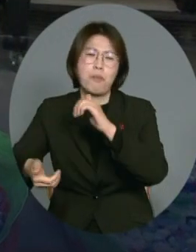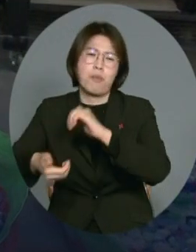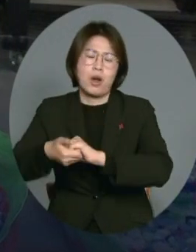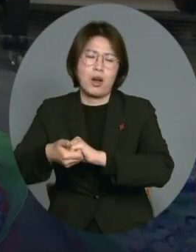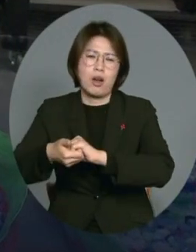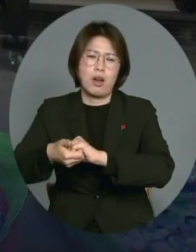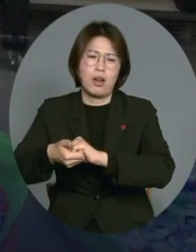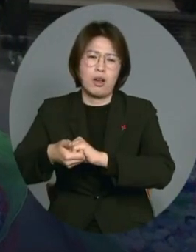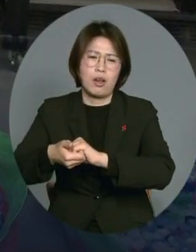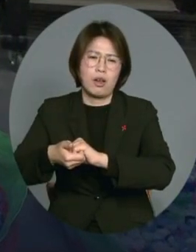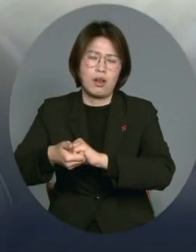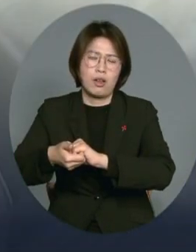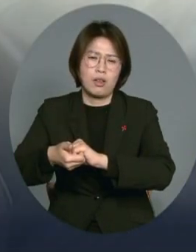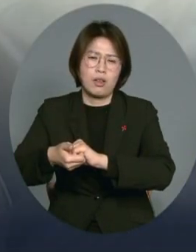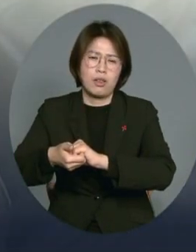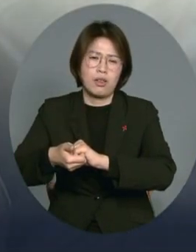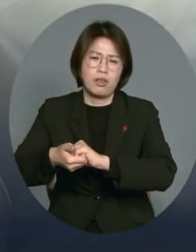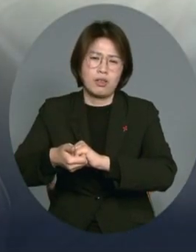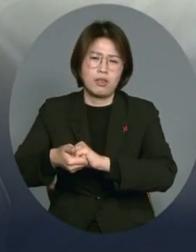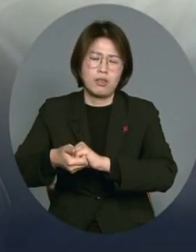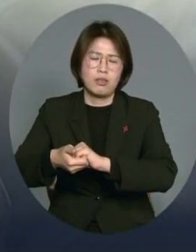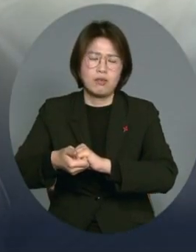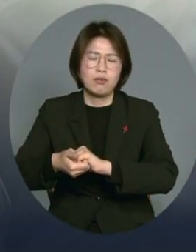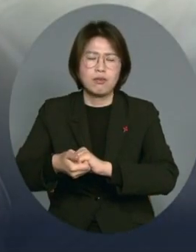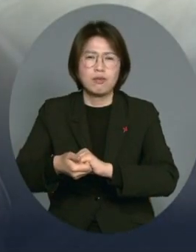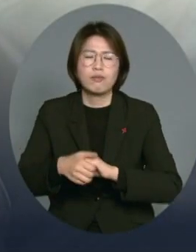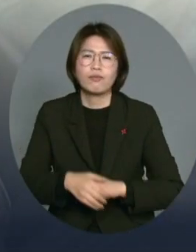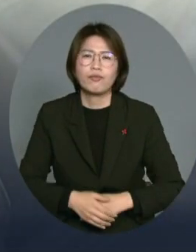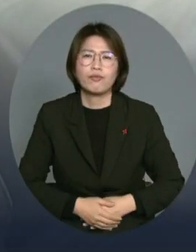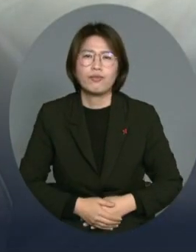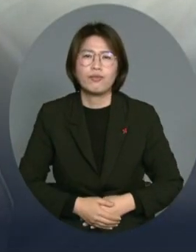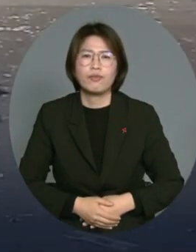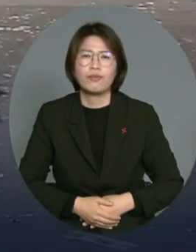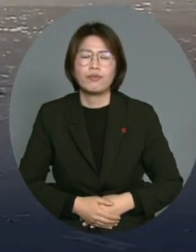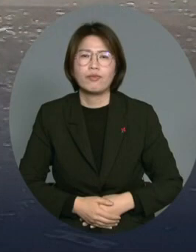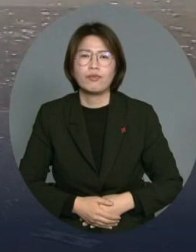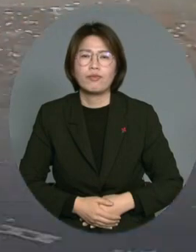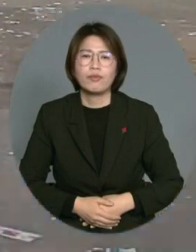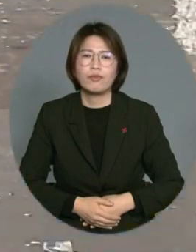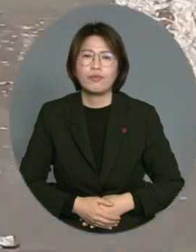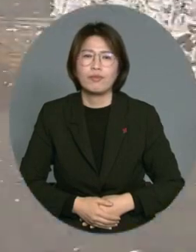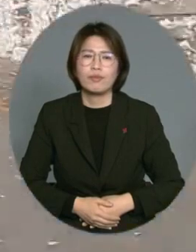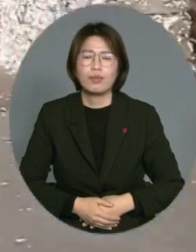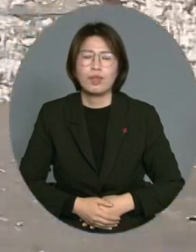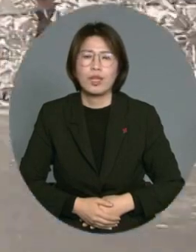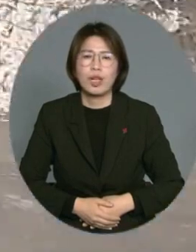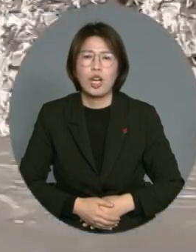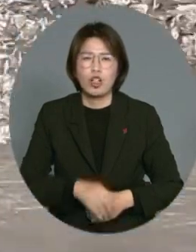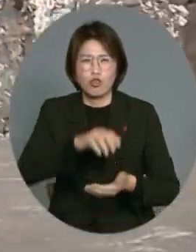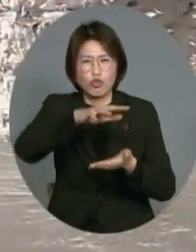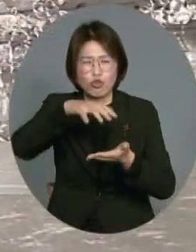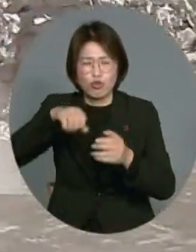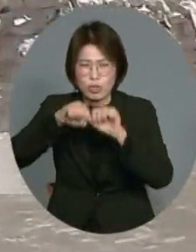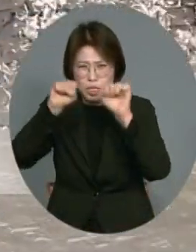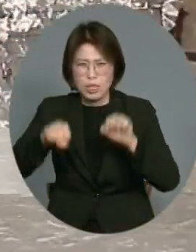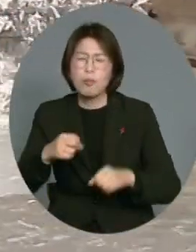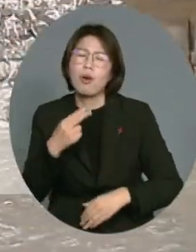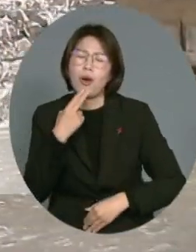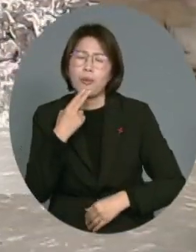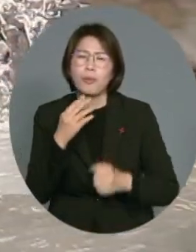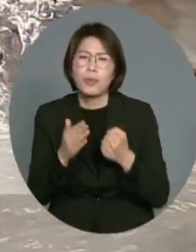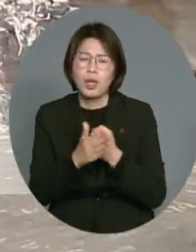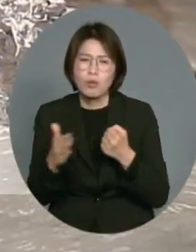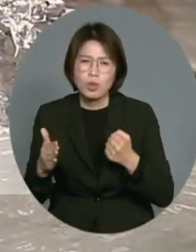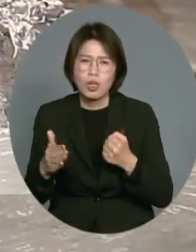공간이 한정되어 있기도 하고 그래서 매우 한정적인 상태로 활동을 하고 있다고 생각합니다. 체계적인 수거 시스템이 없다 보니